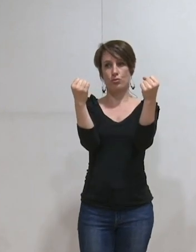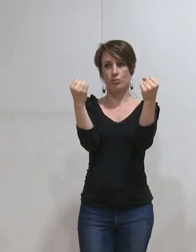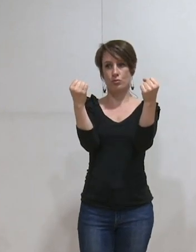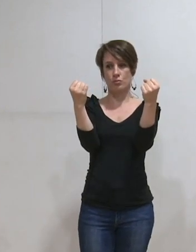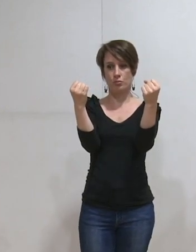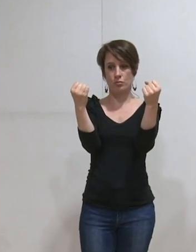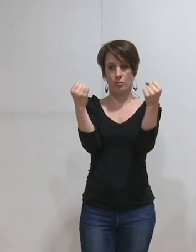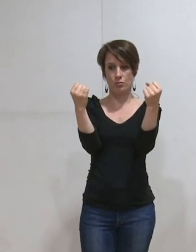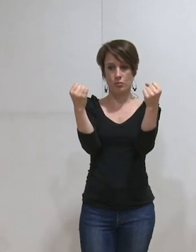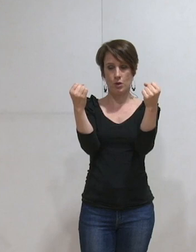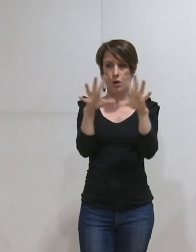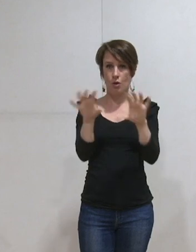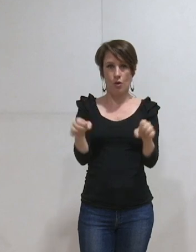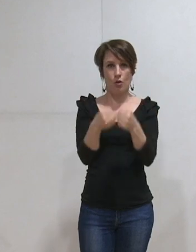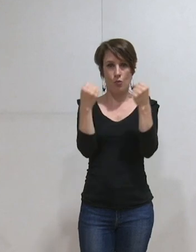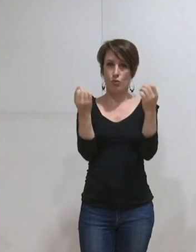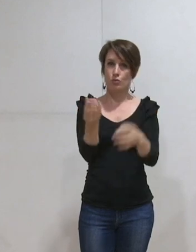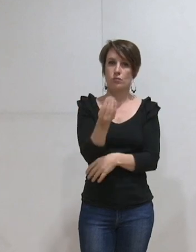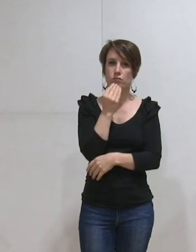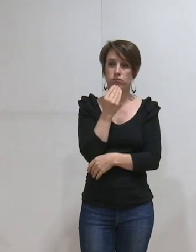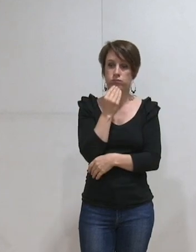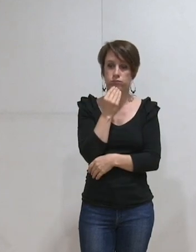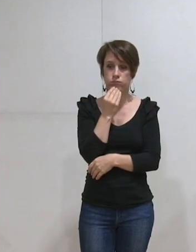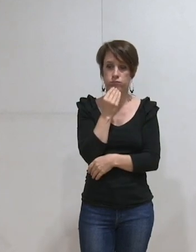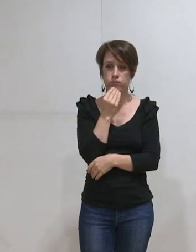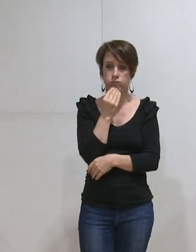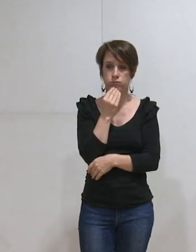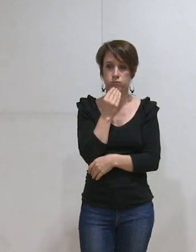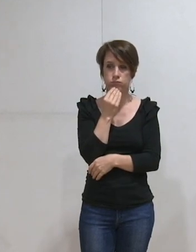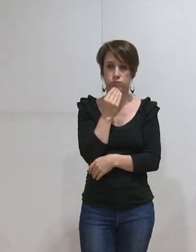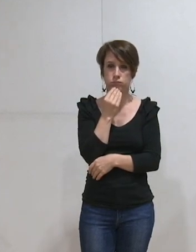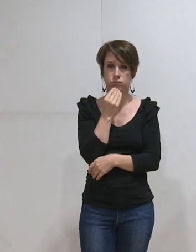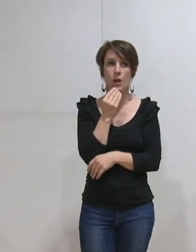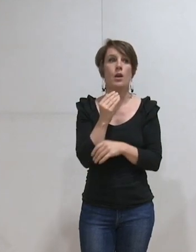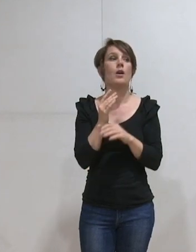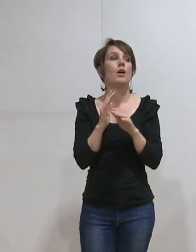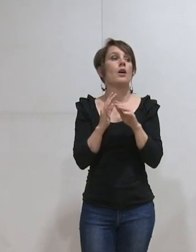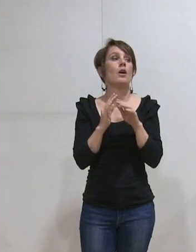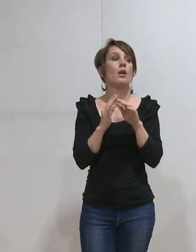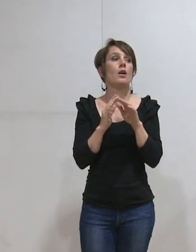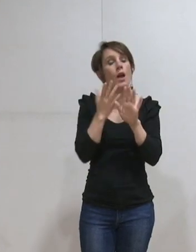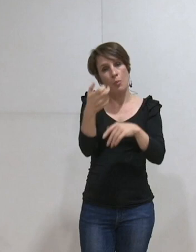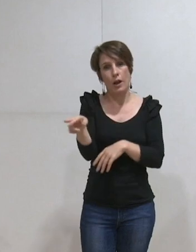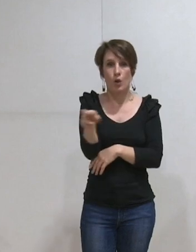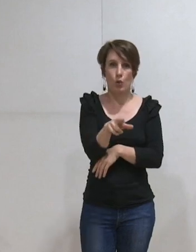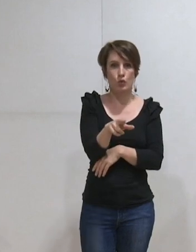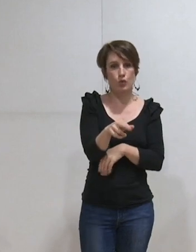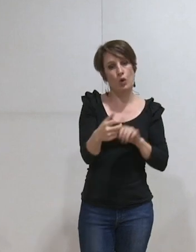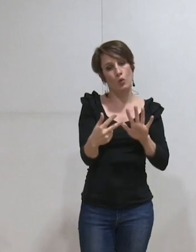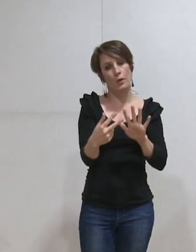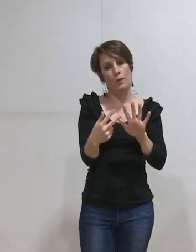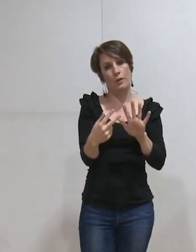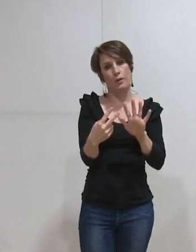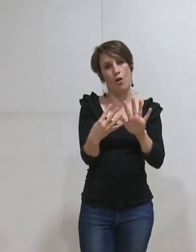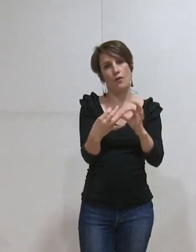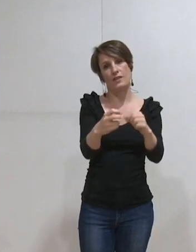euh du dîner et euh nous reprendrons ensuite les délibérations euh 8 et